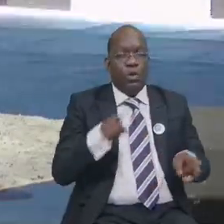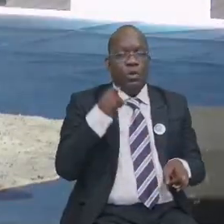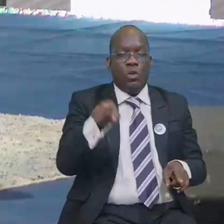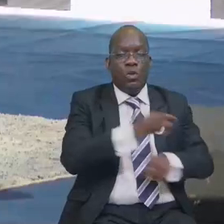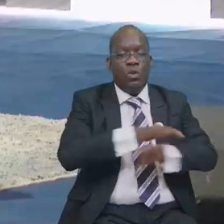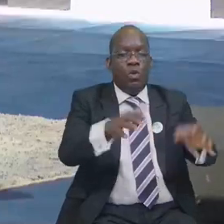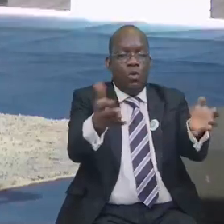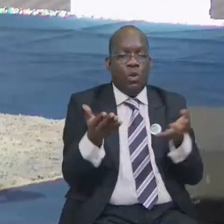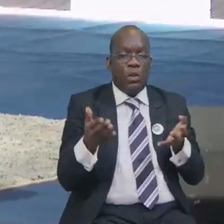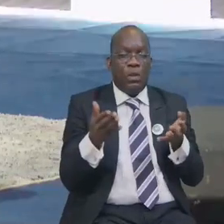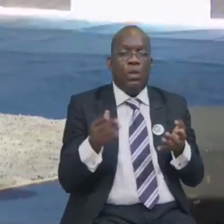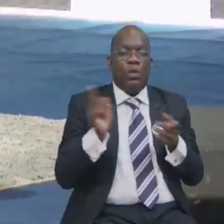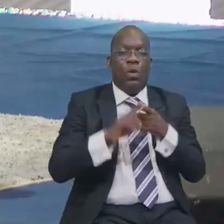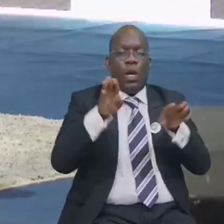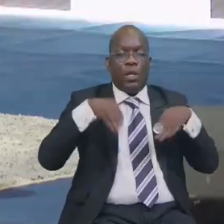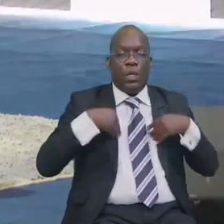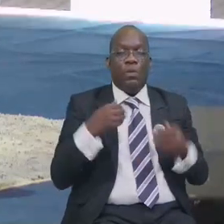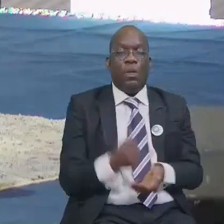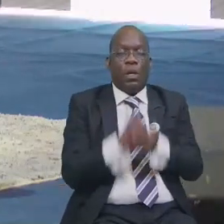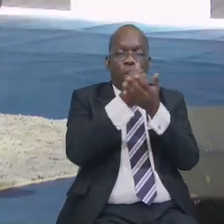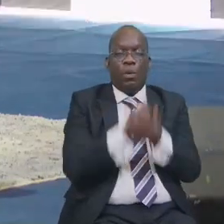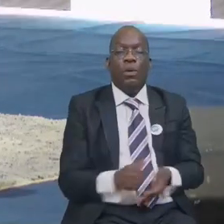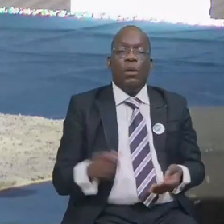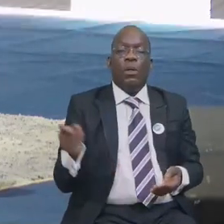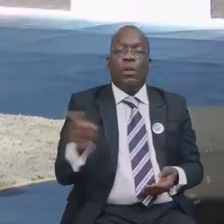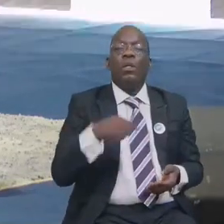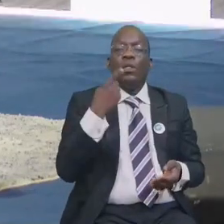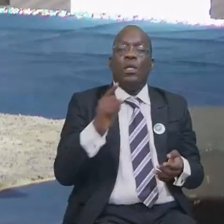l'aide. Ils ont dit, au revoir.